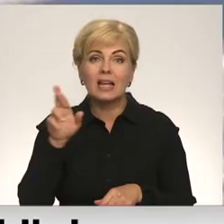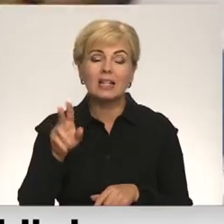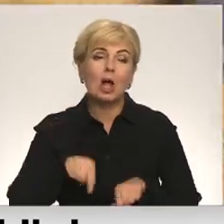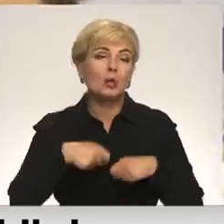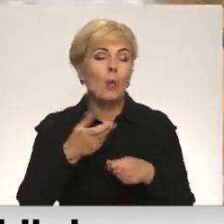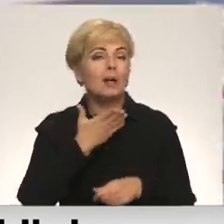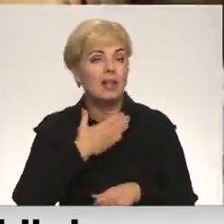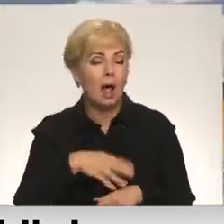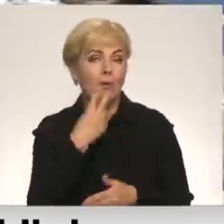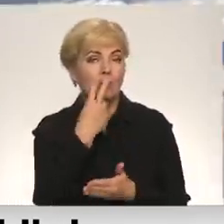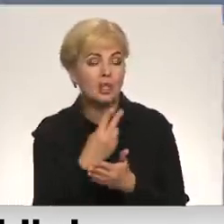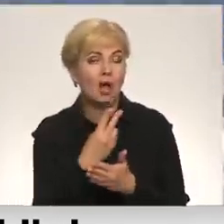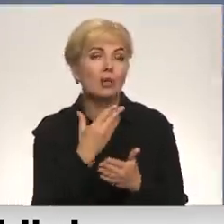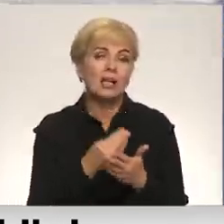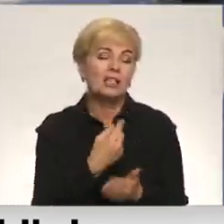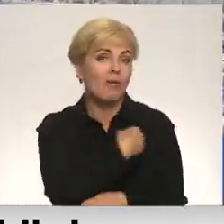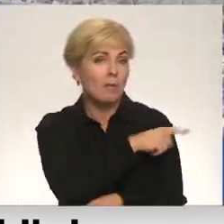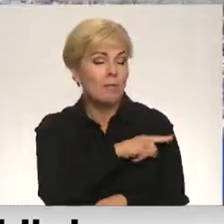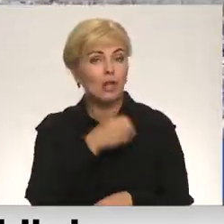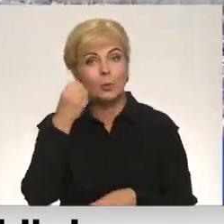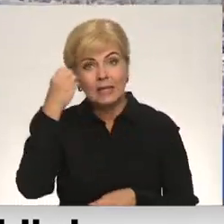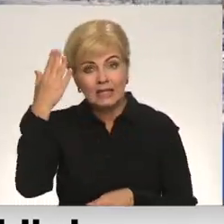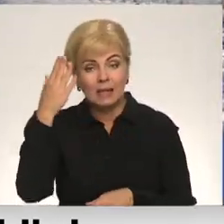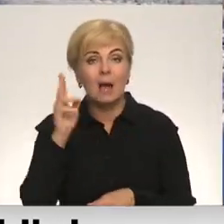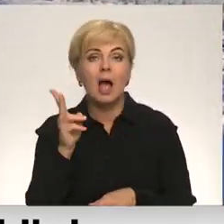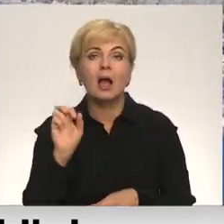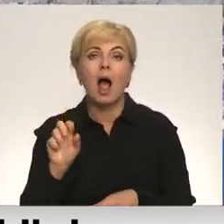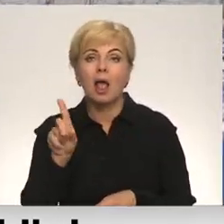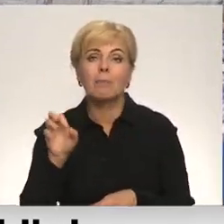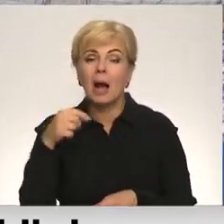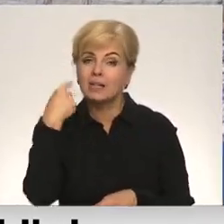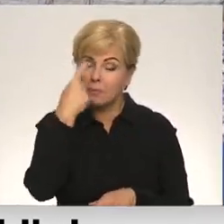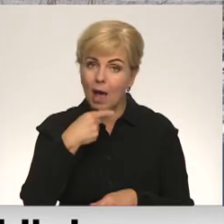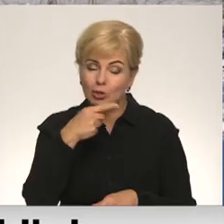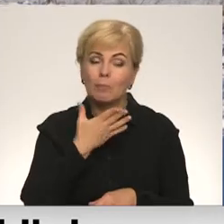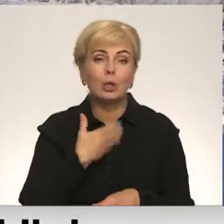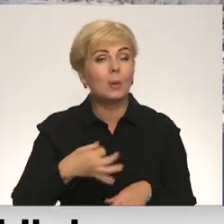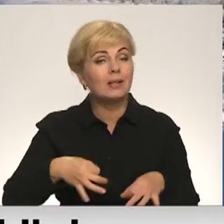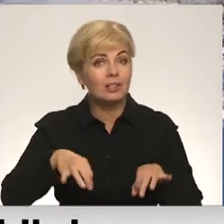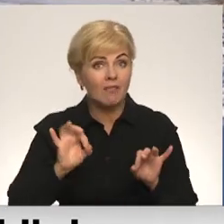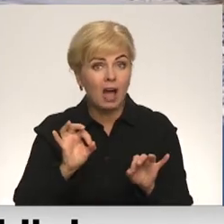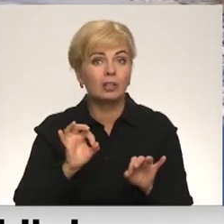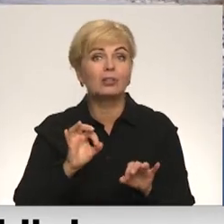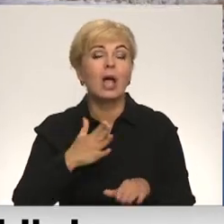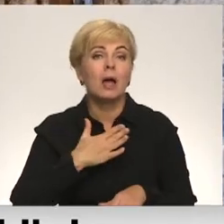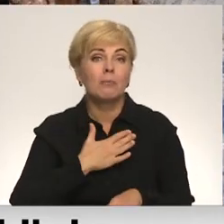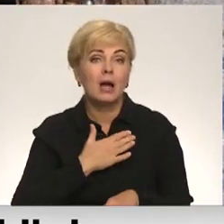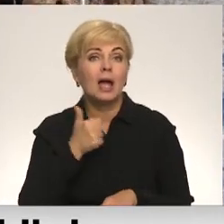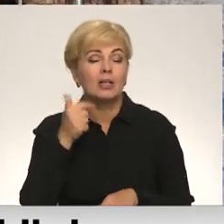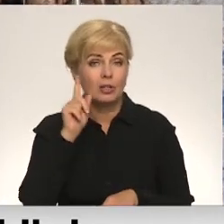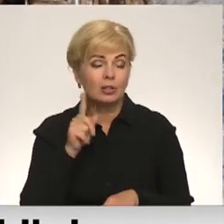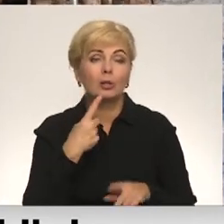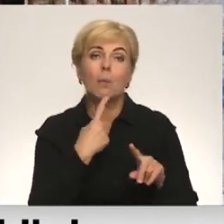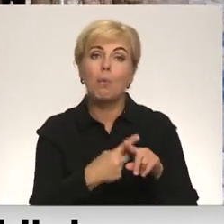zemesardzē saredz ar savu medicīnisko izglītību. Arī Kalpaks kā personība viņai ir svarīgs. Bet man tas ir uzmanis, ka viņš ir